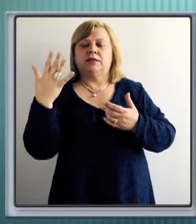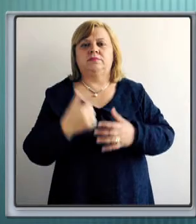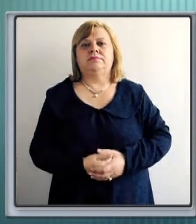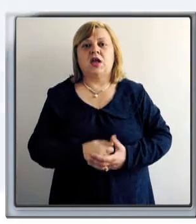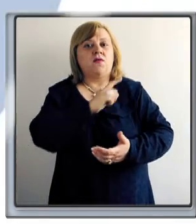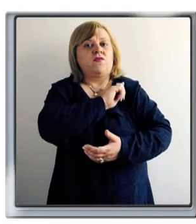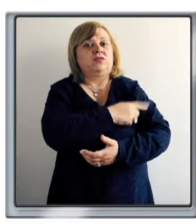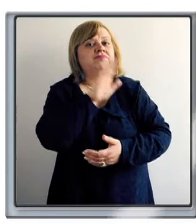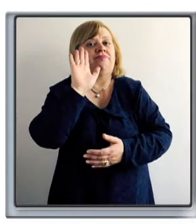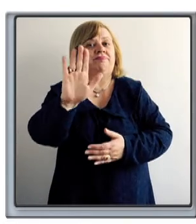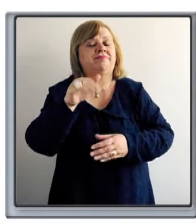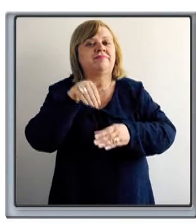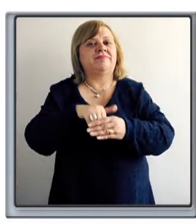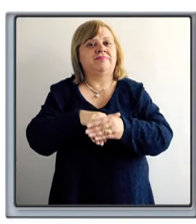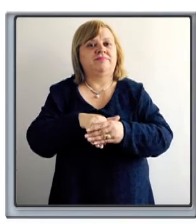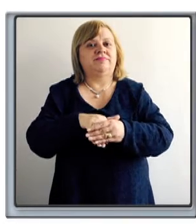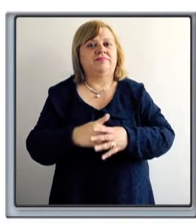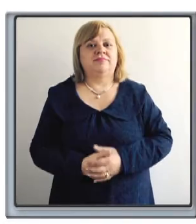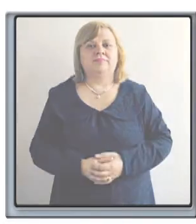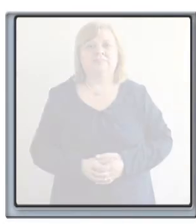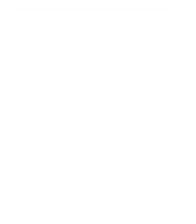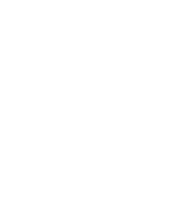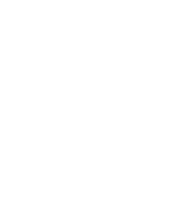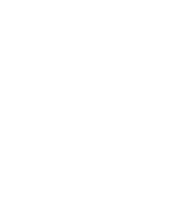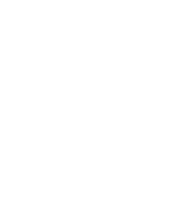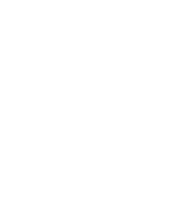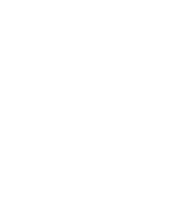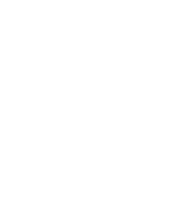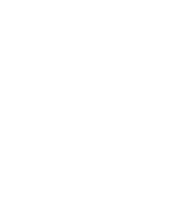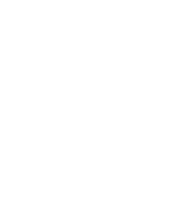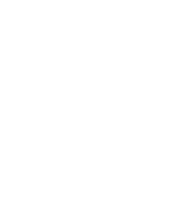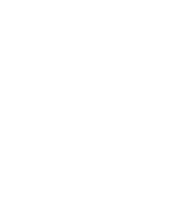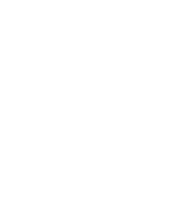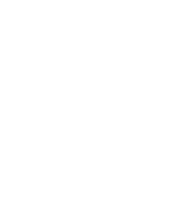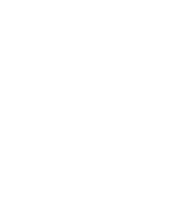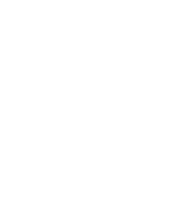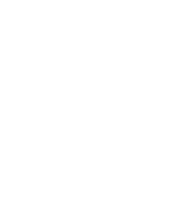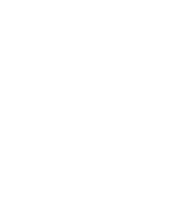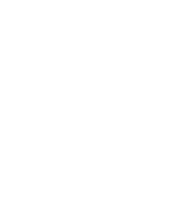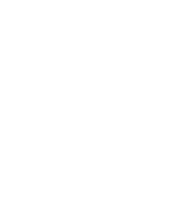Зоралипеси, ано торо васт, Votin!